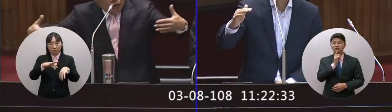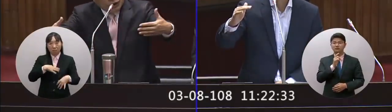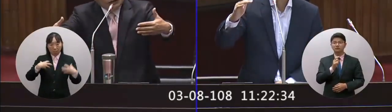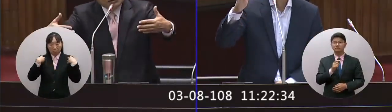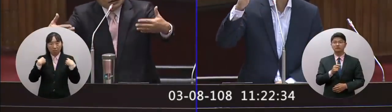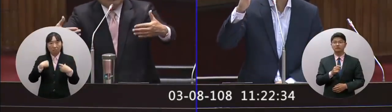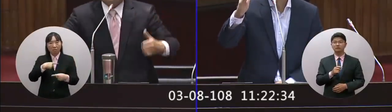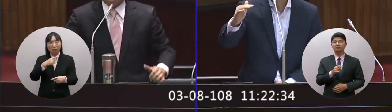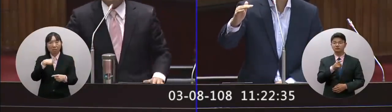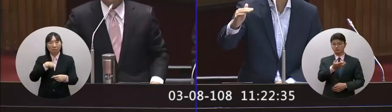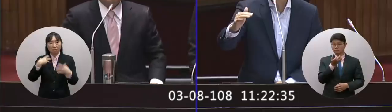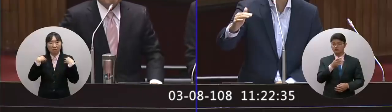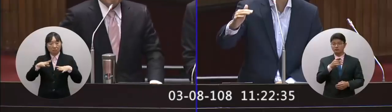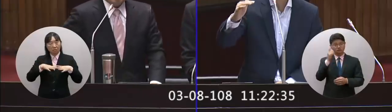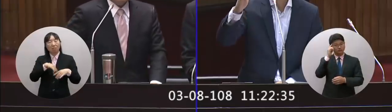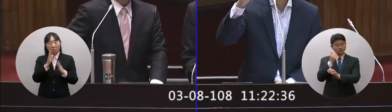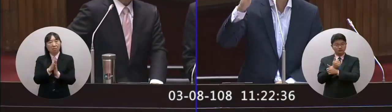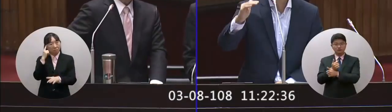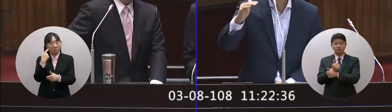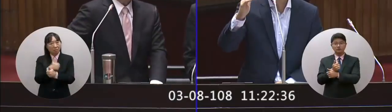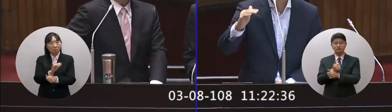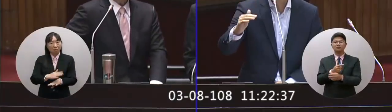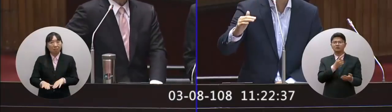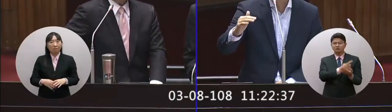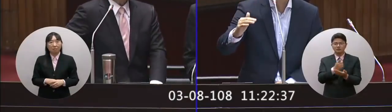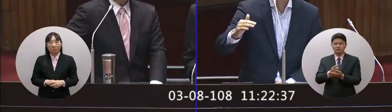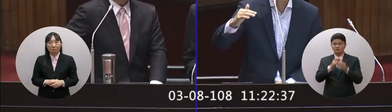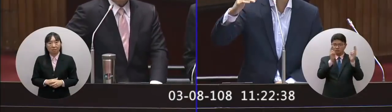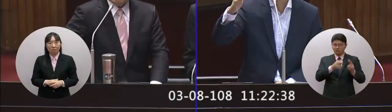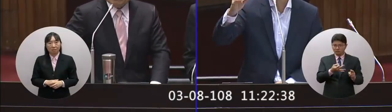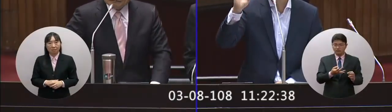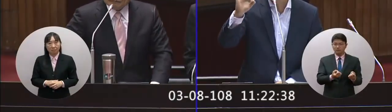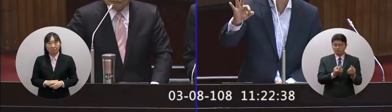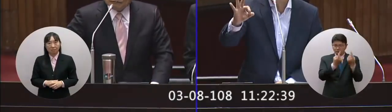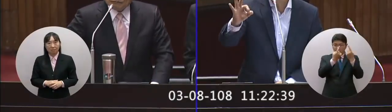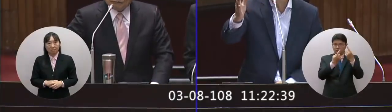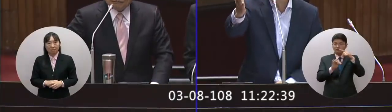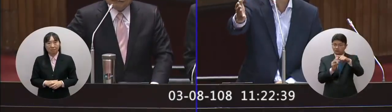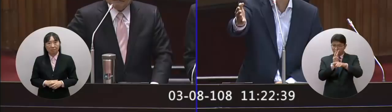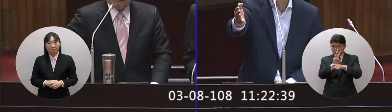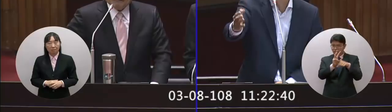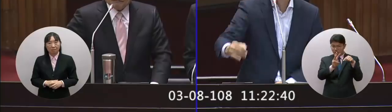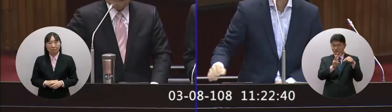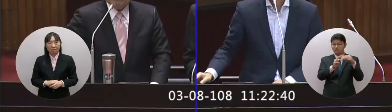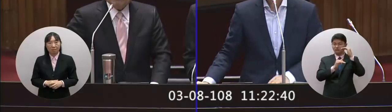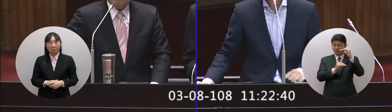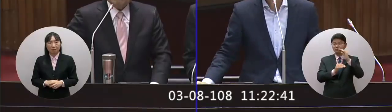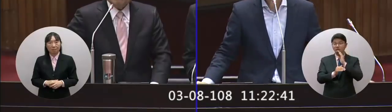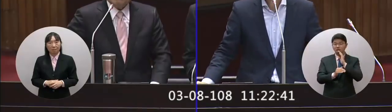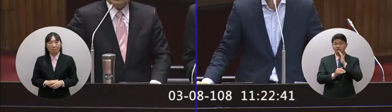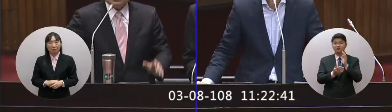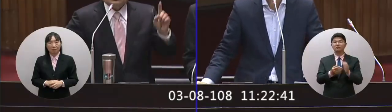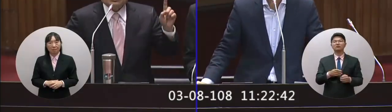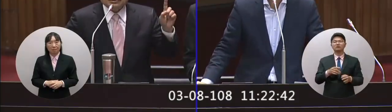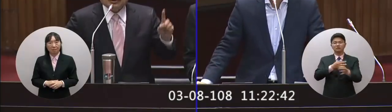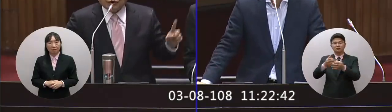府要考虑， 好，所以刚刚考虑到每一次电价你们涨会有上限3%。院长刚提到，所以照